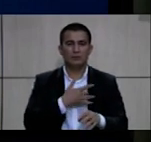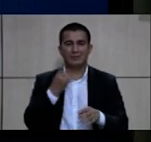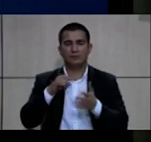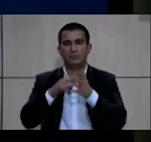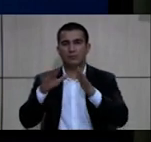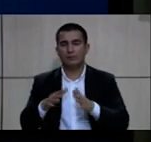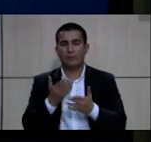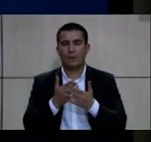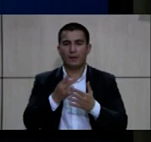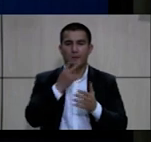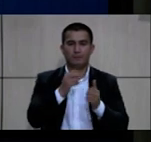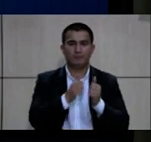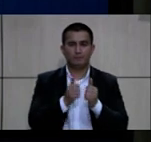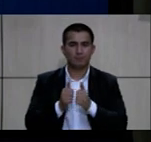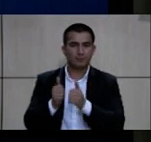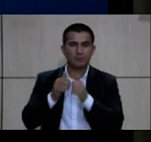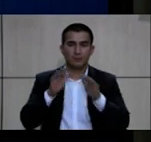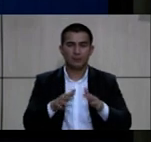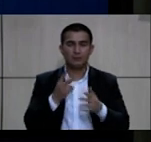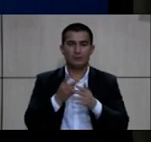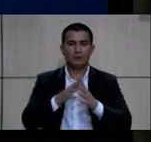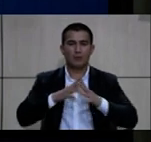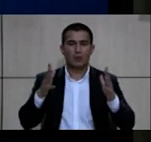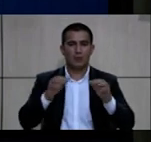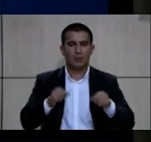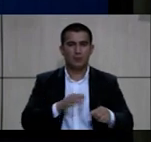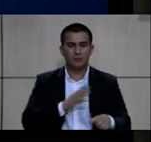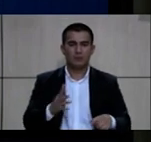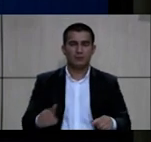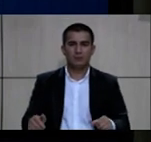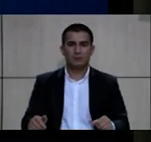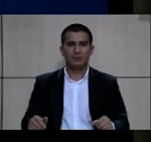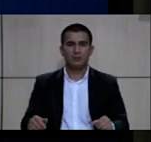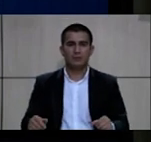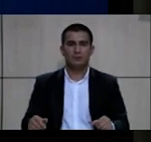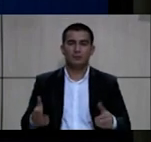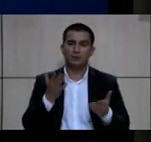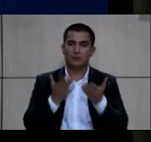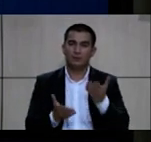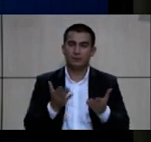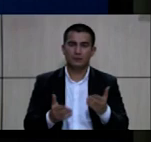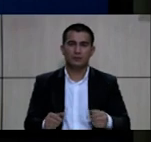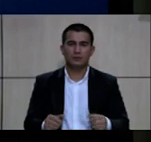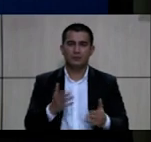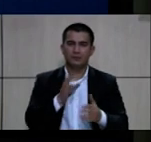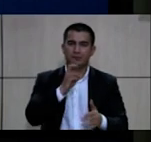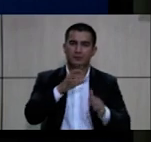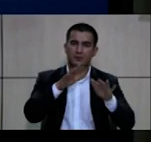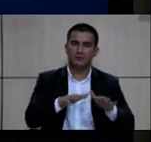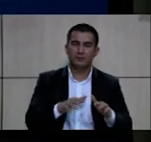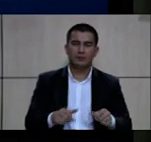tomon, ikkita tomon yig'indisidan katta bo'lishi kerak. Yoki B tomon